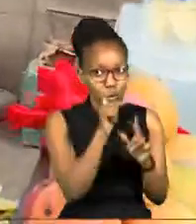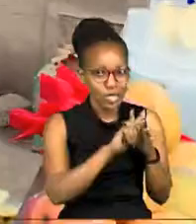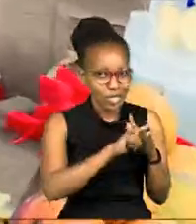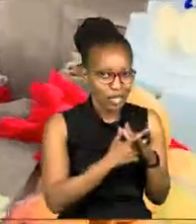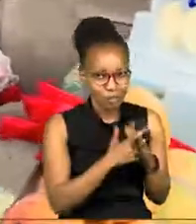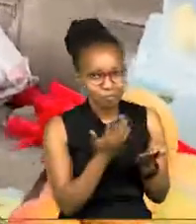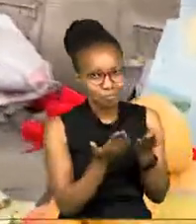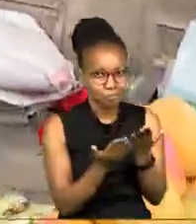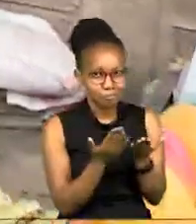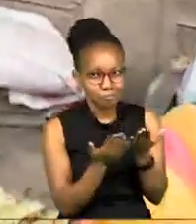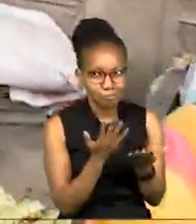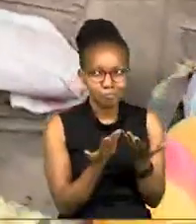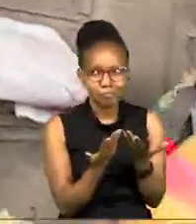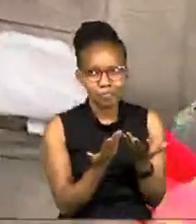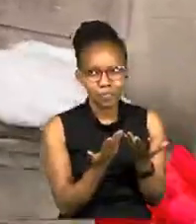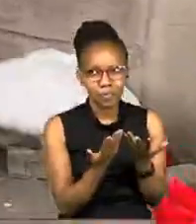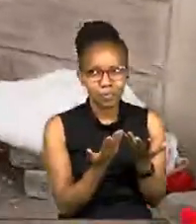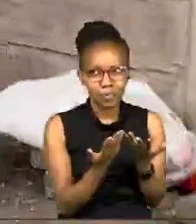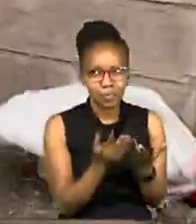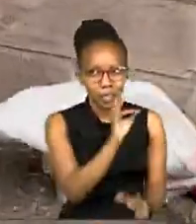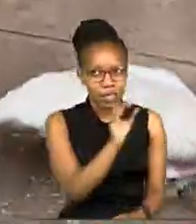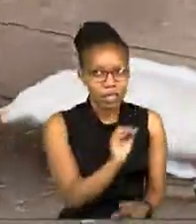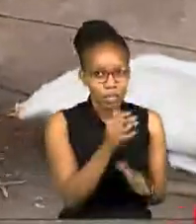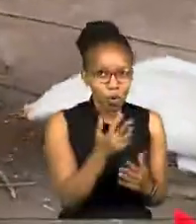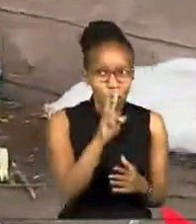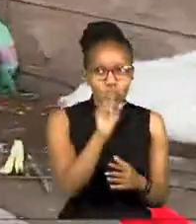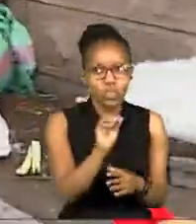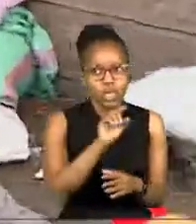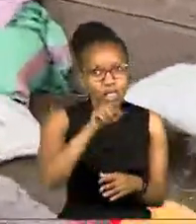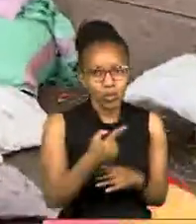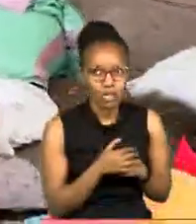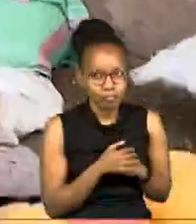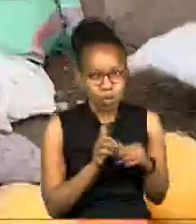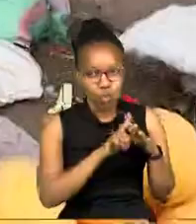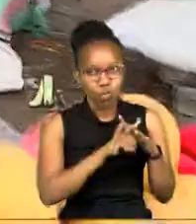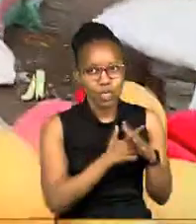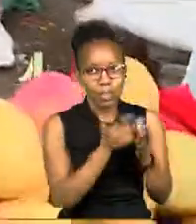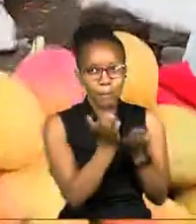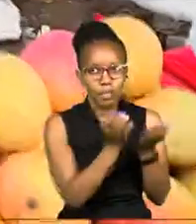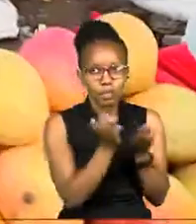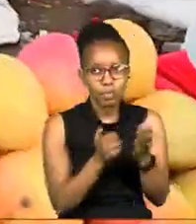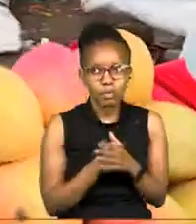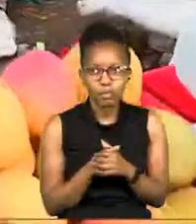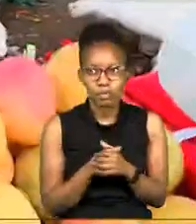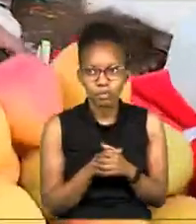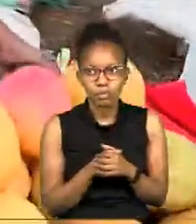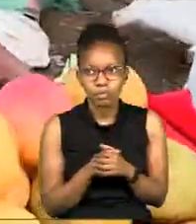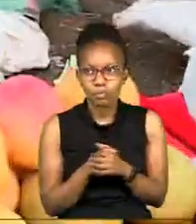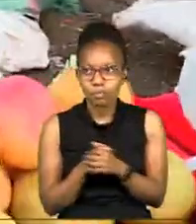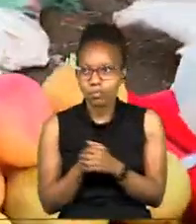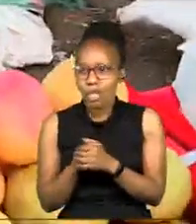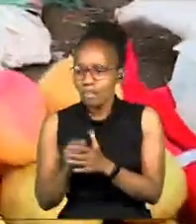kama ikiendelea mzuri ni kama 30 ama 20,000. Yeah. Na kwa siku